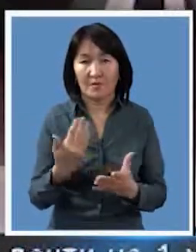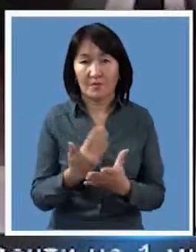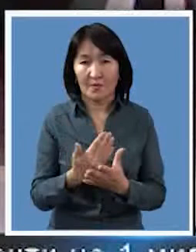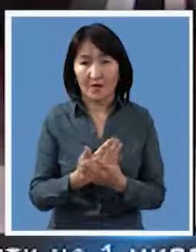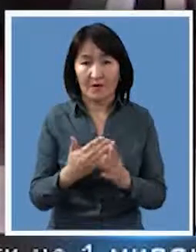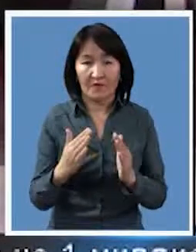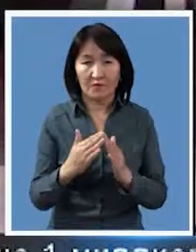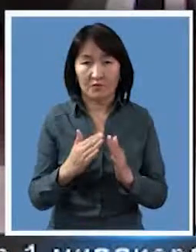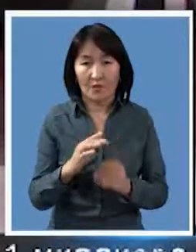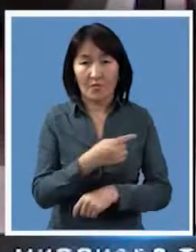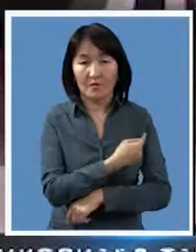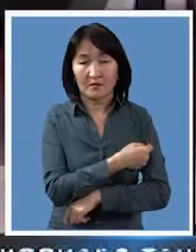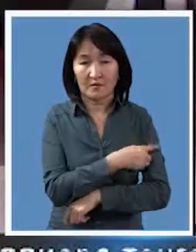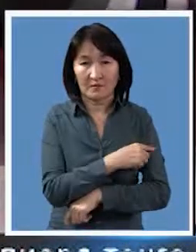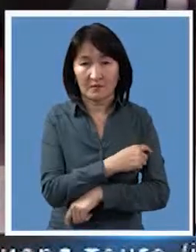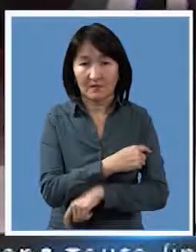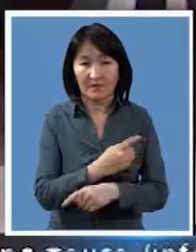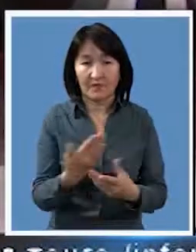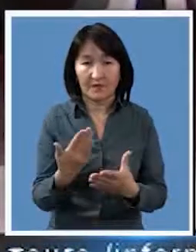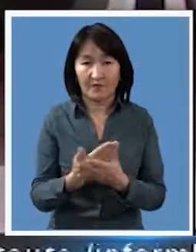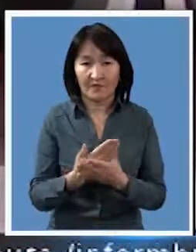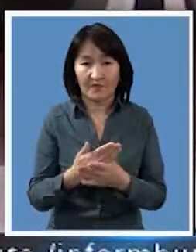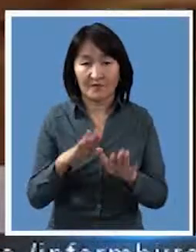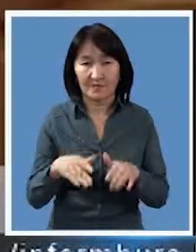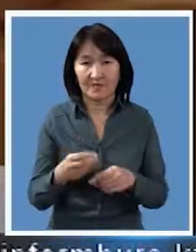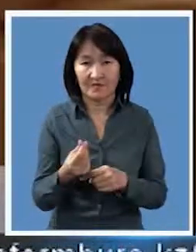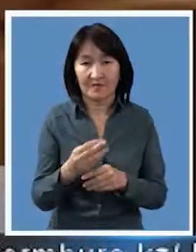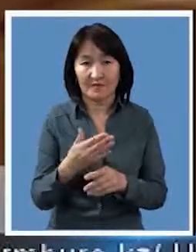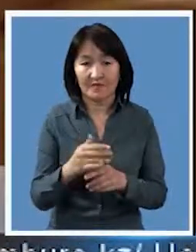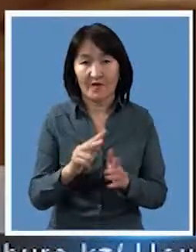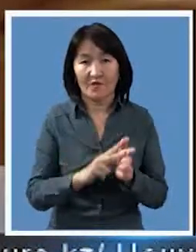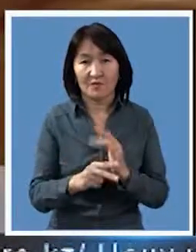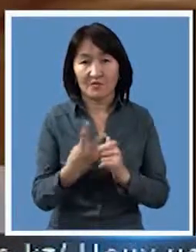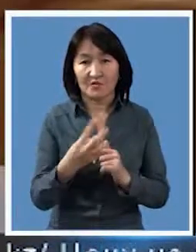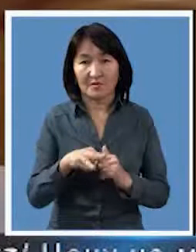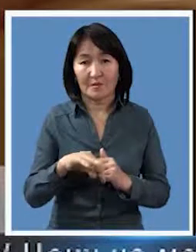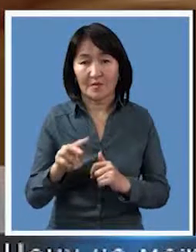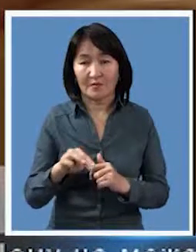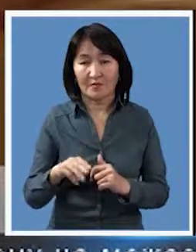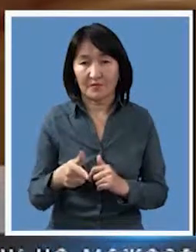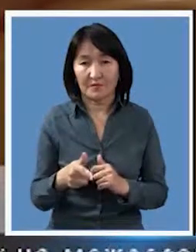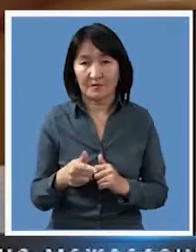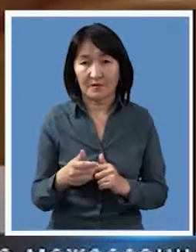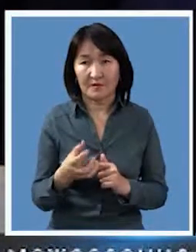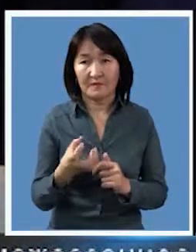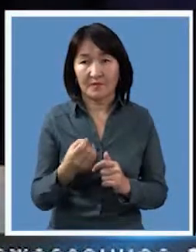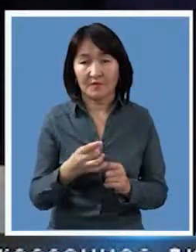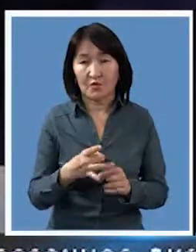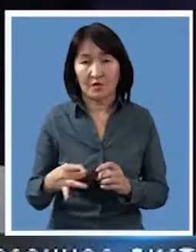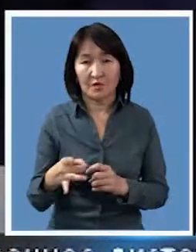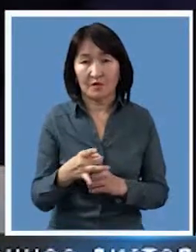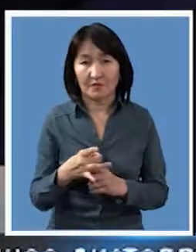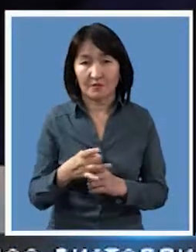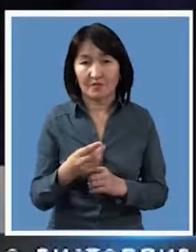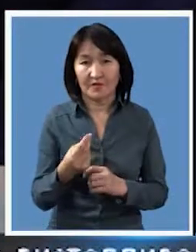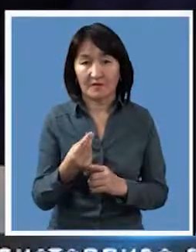и в условиях полустационара из местного бюджета было выделено 84 миллиона тенге. На выделенные из республиканского